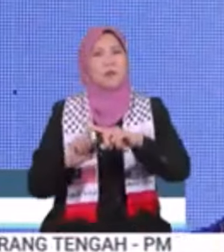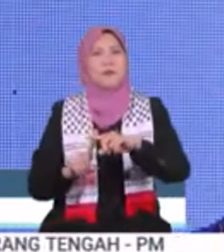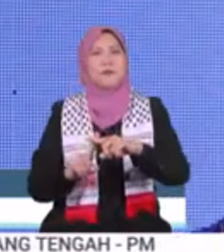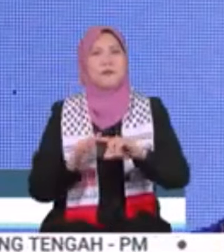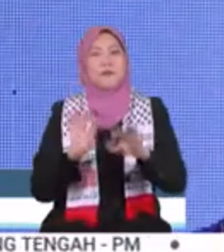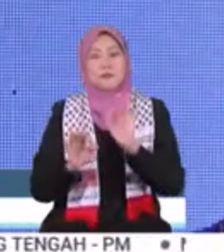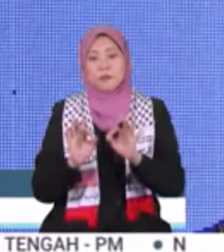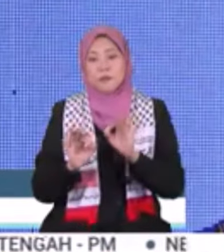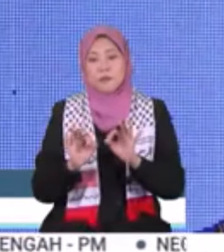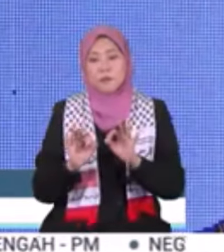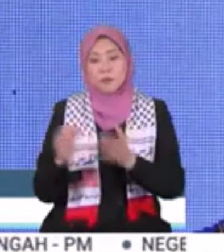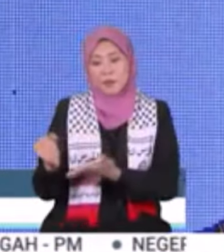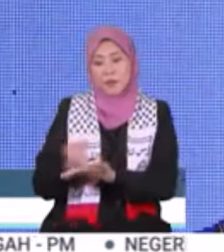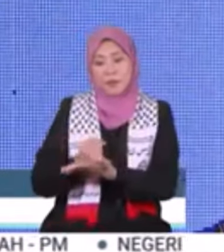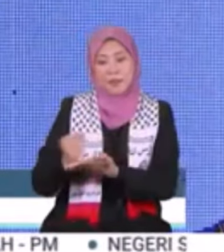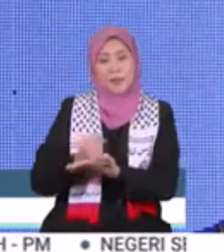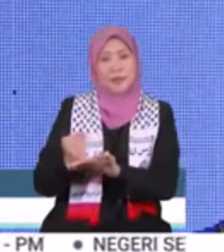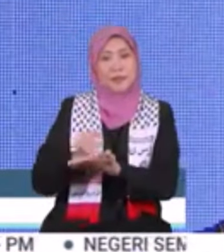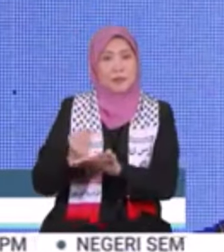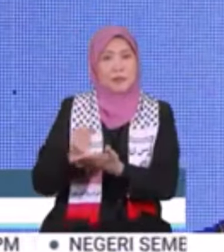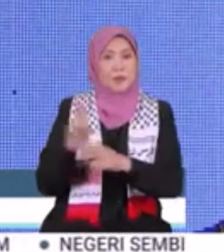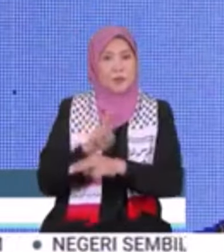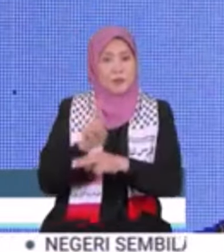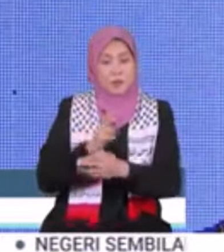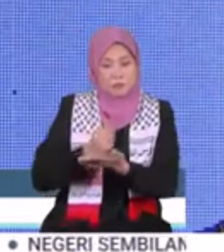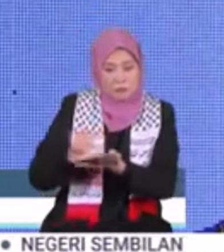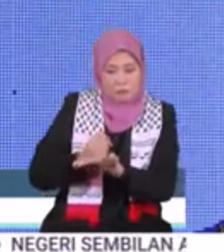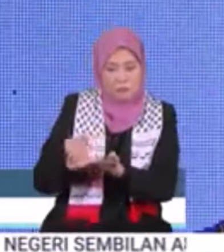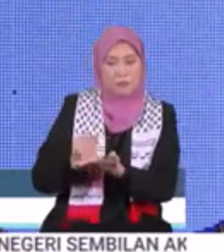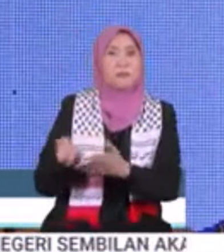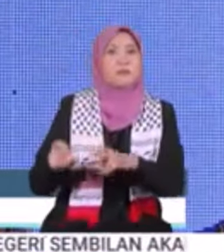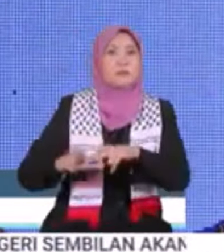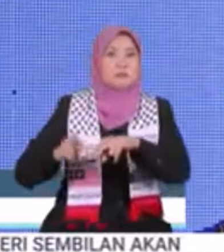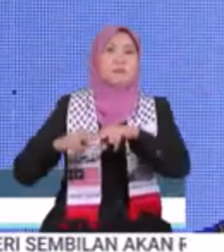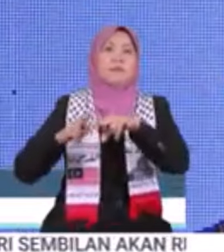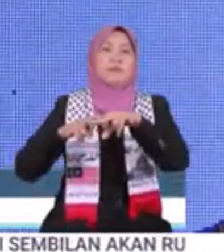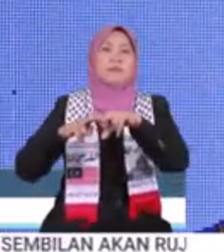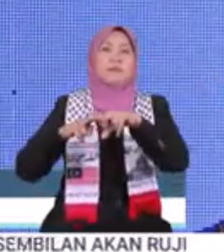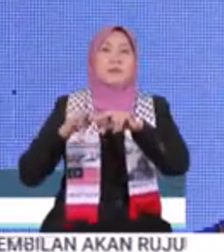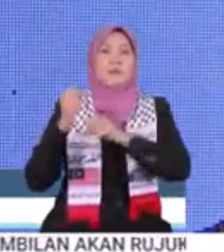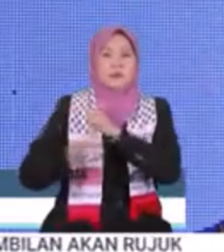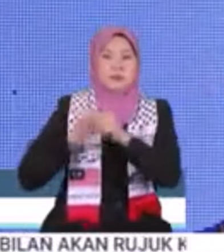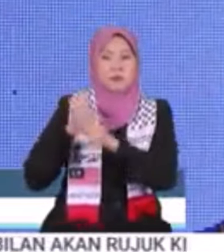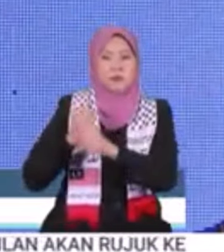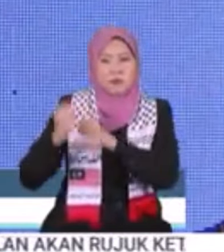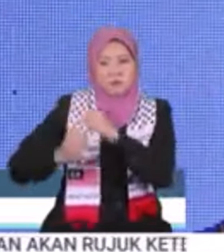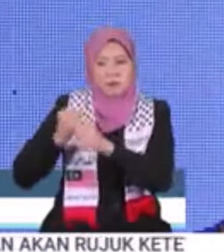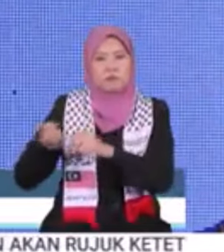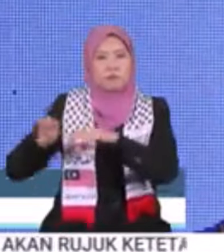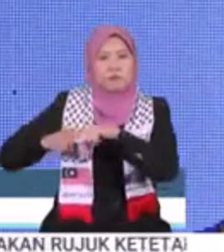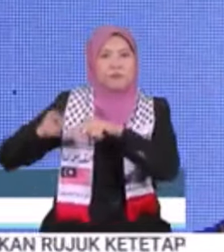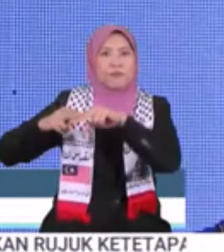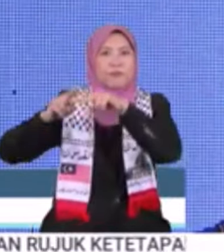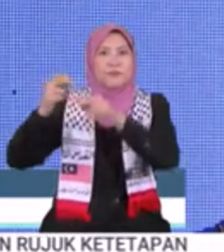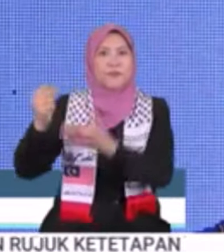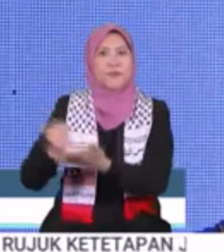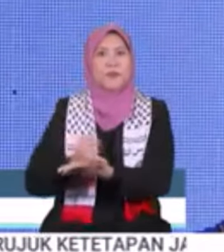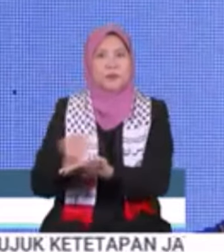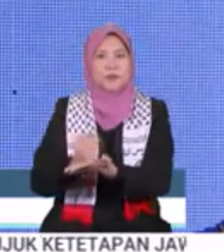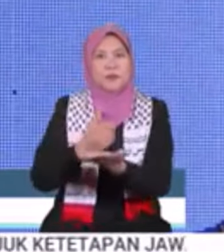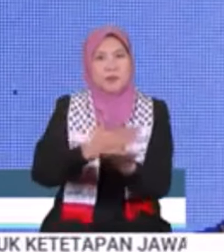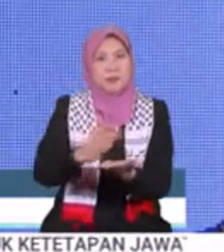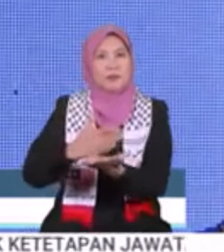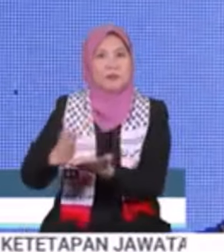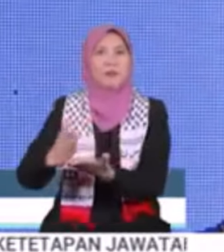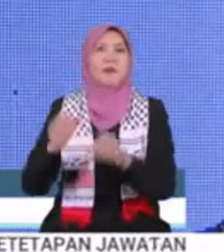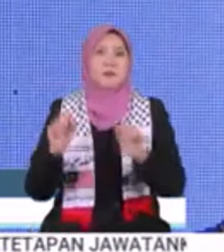apabila kita lihat kredit KAD sendiri penggunaan kredit KAD bertambah dari tahun ke tahun tidak mustahil untuk kita mulakan